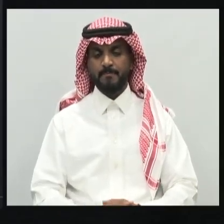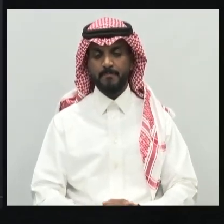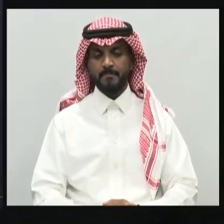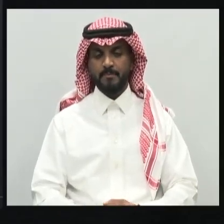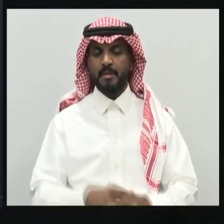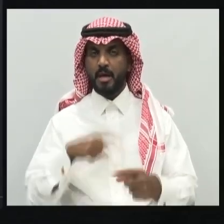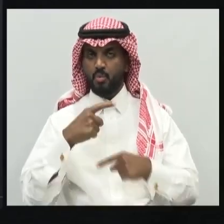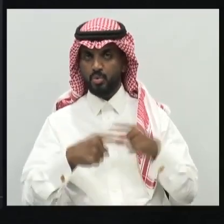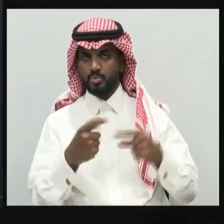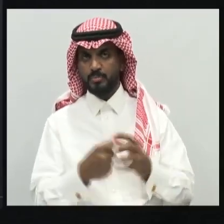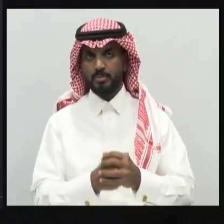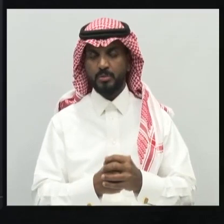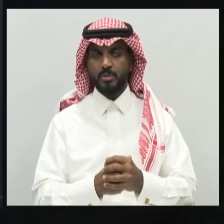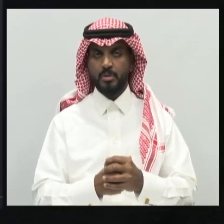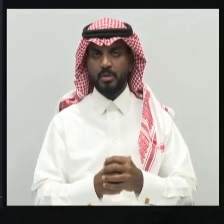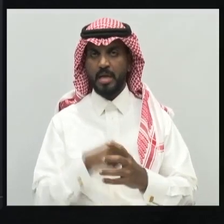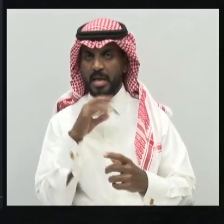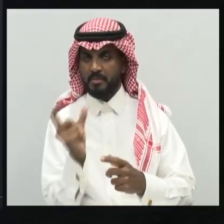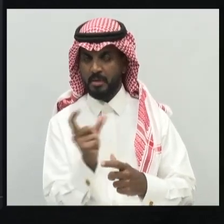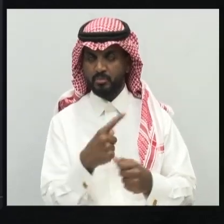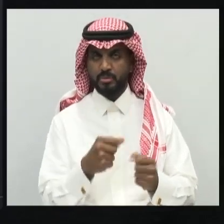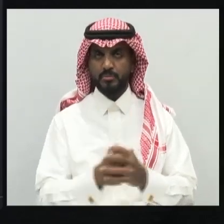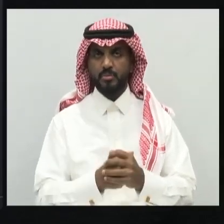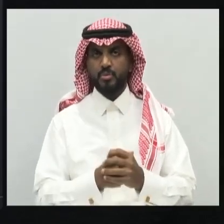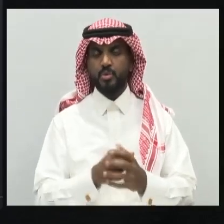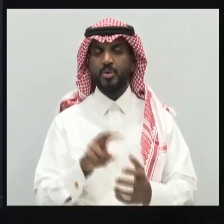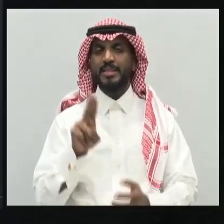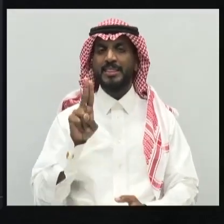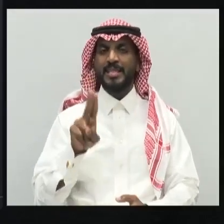حاولوا انطقوا هذه الكلمه تزور